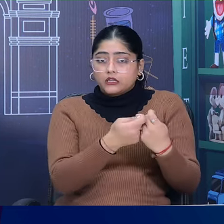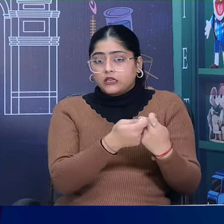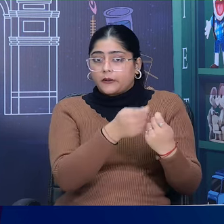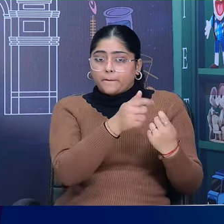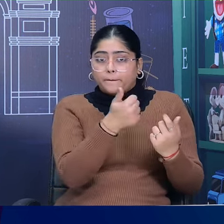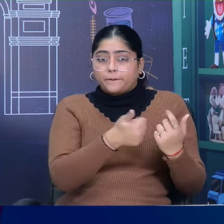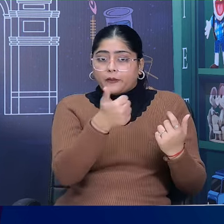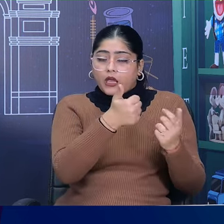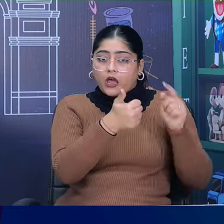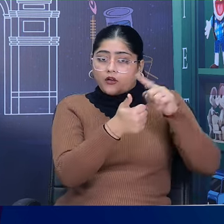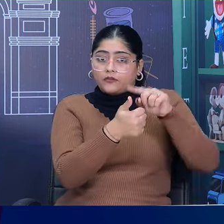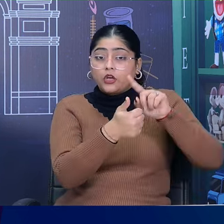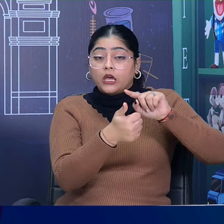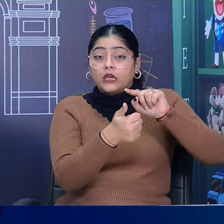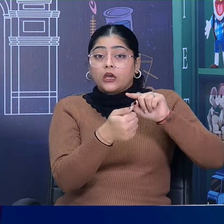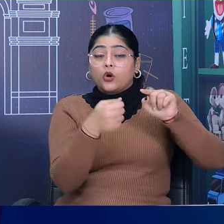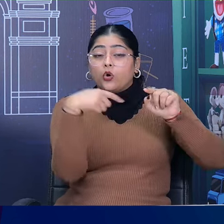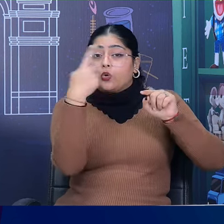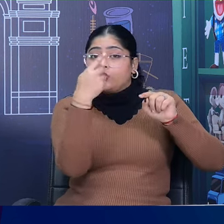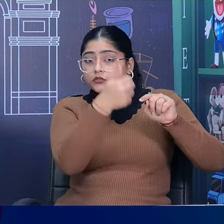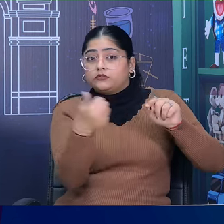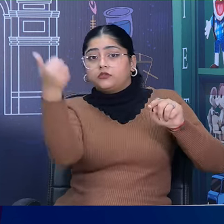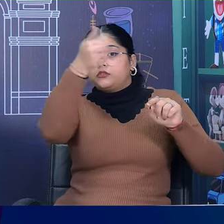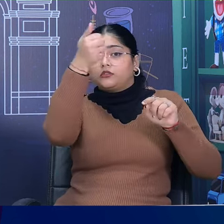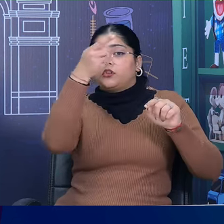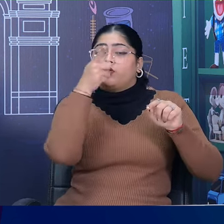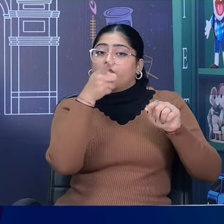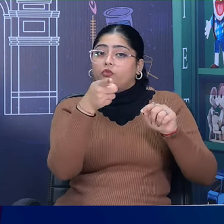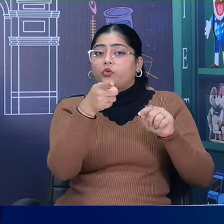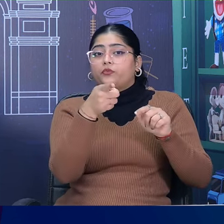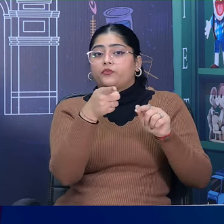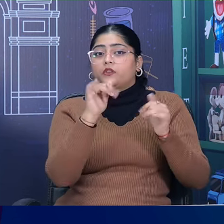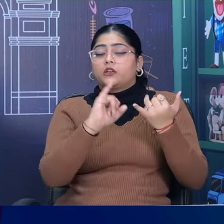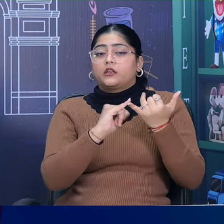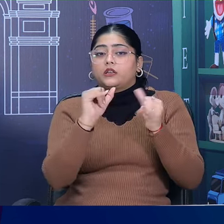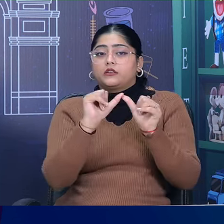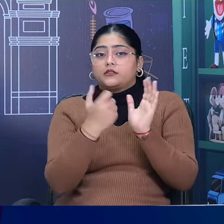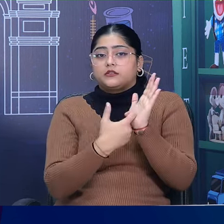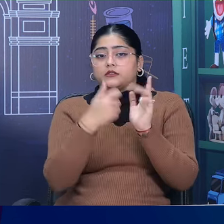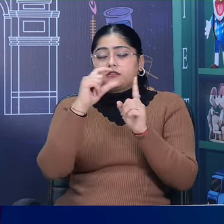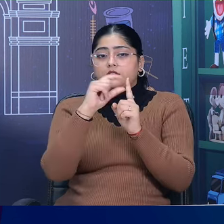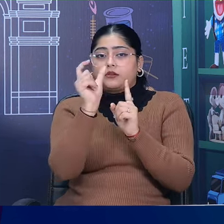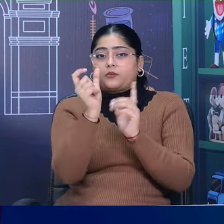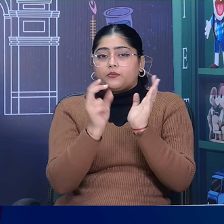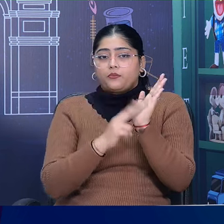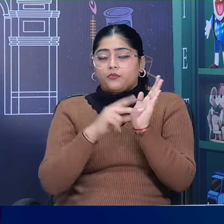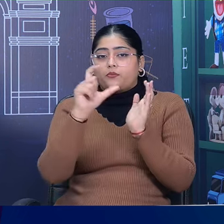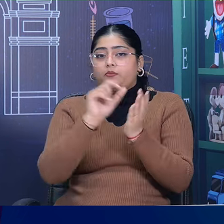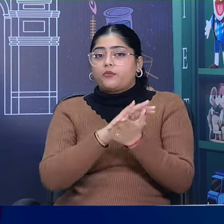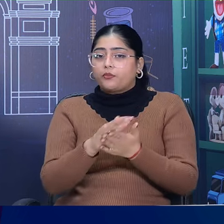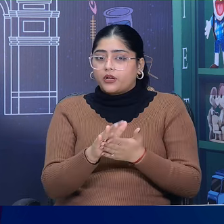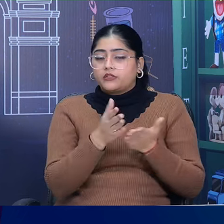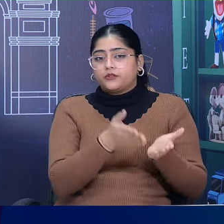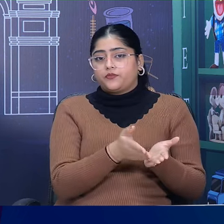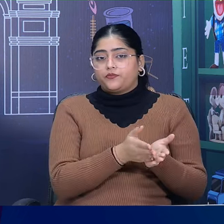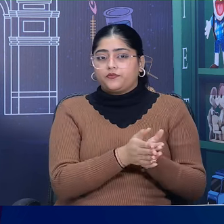सरपंच जो होता है वो पंचों का हेड होता है और जो पंच होते हैं वो वर्ड से चुने जाते हैं अब अगर हम ध्यान से देखें तो हर पांच ग्रुप में जो बच्चे